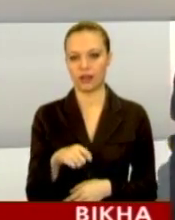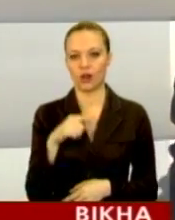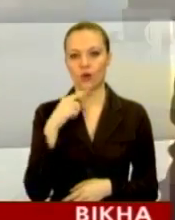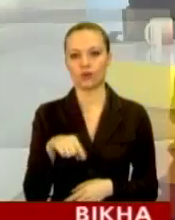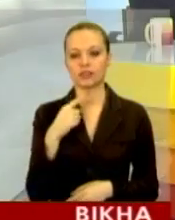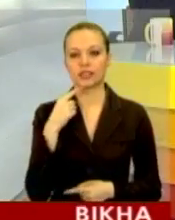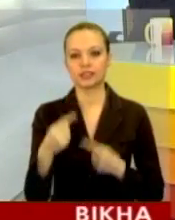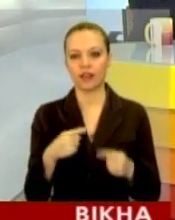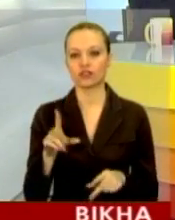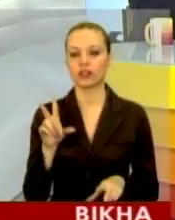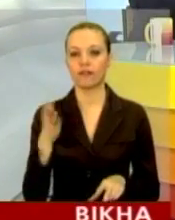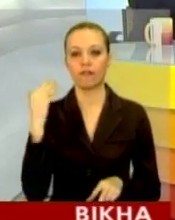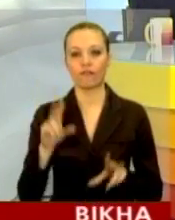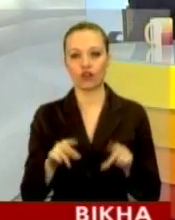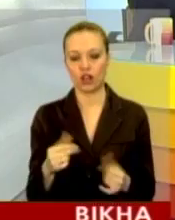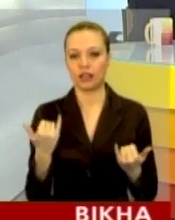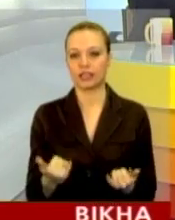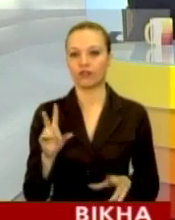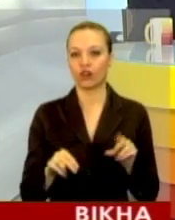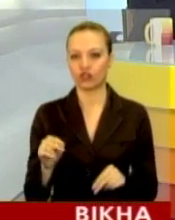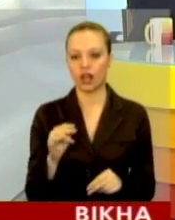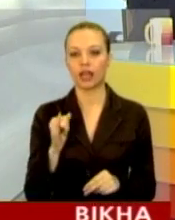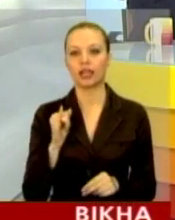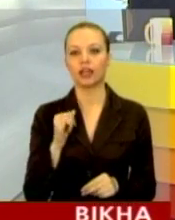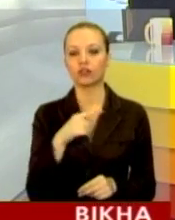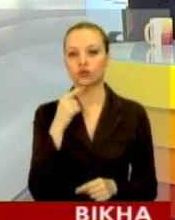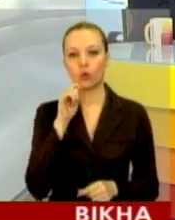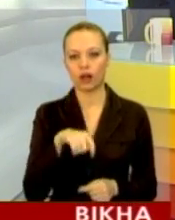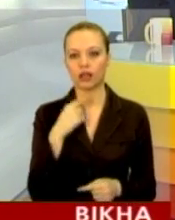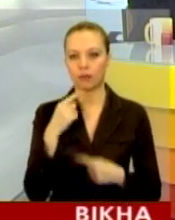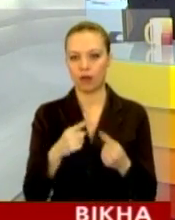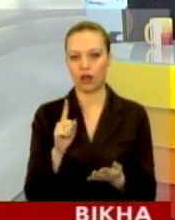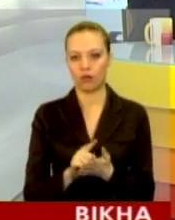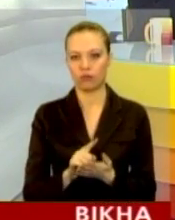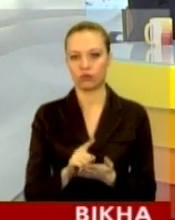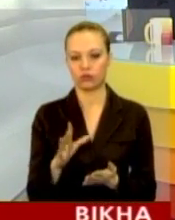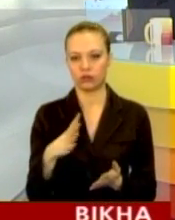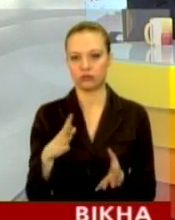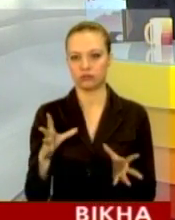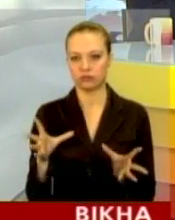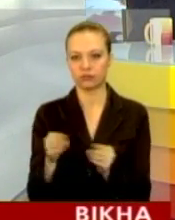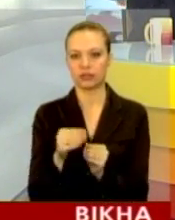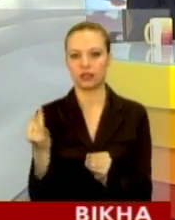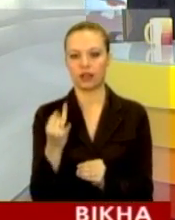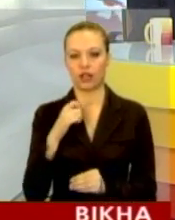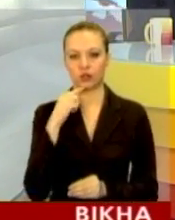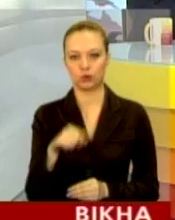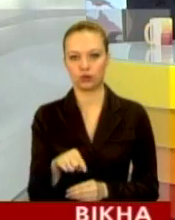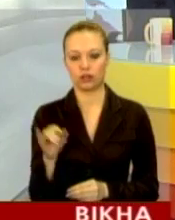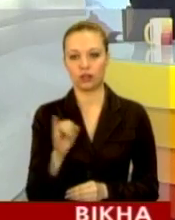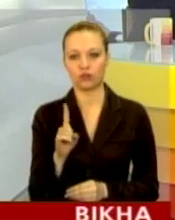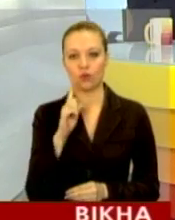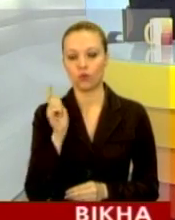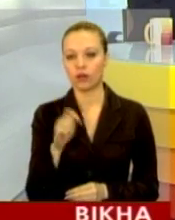завжди вважає, що Україна має знаходитись постійно в сфері стратегічних інтересів Росії. І